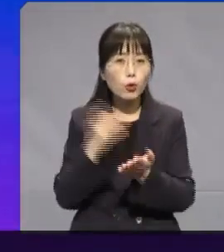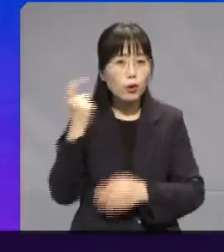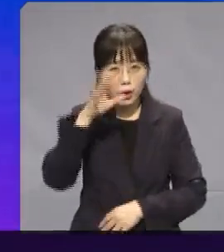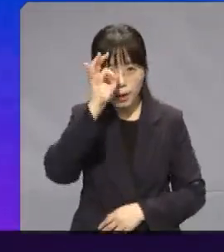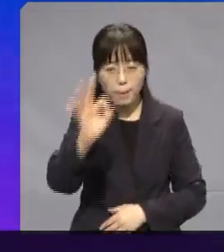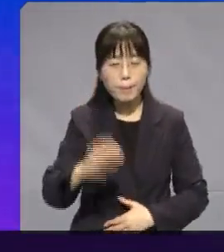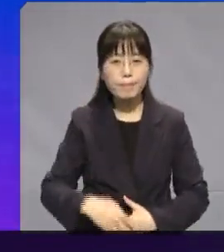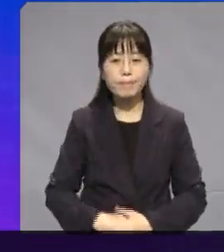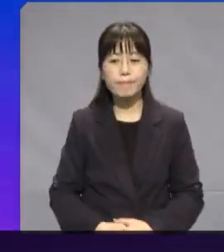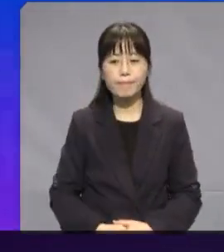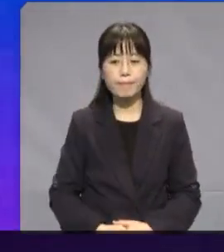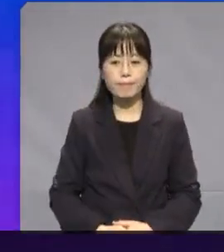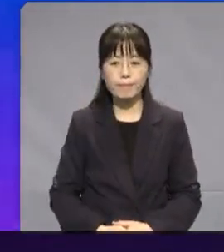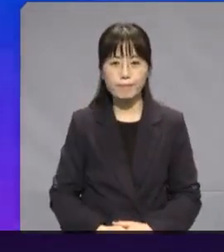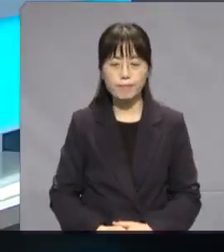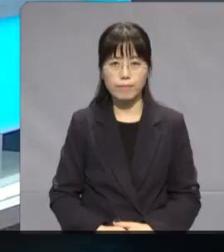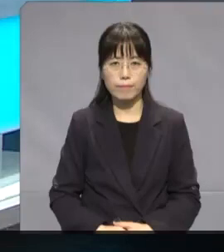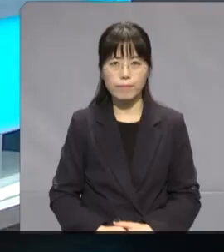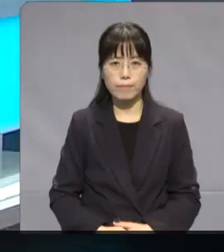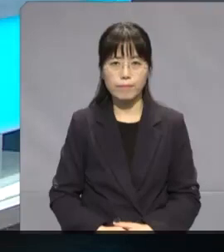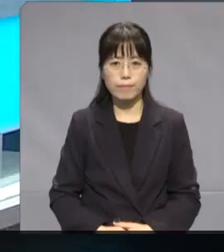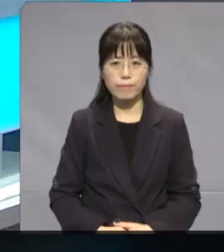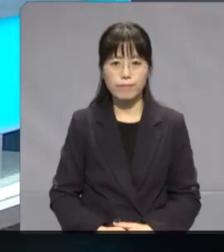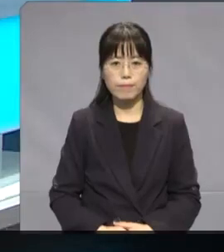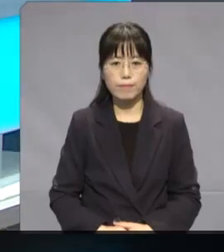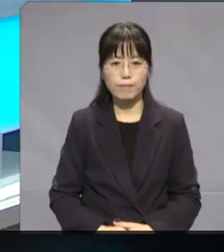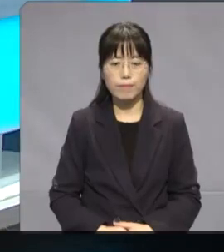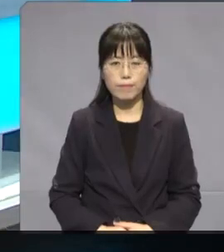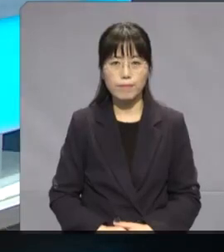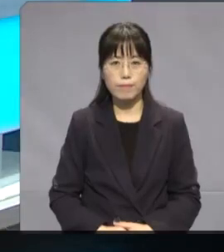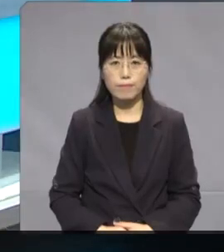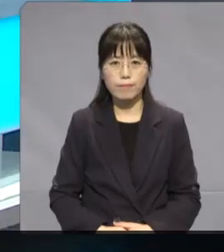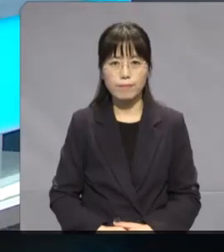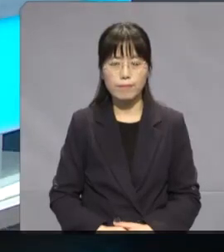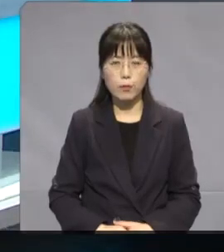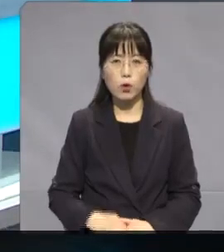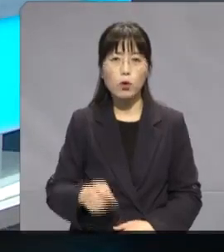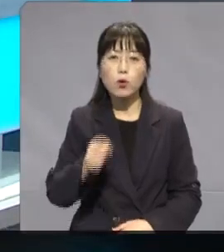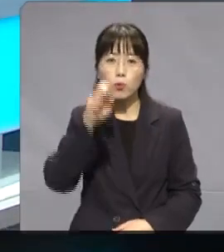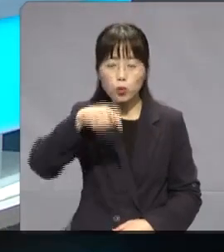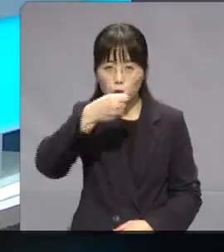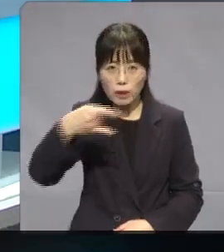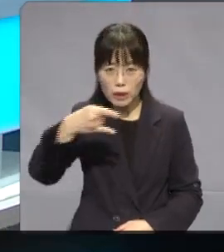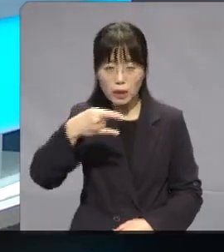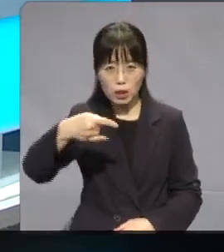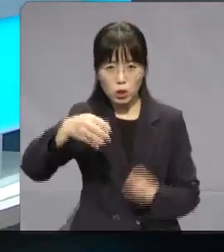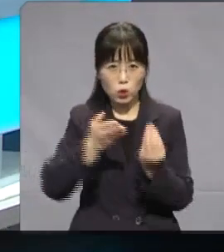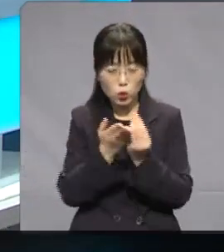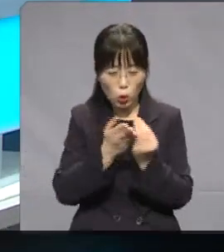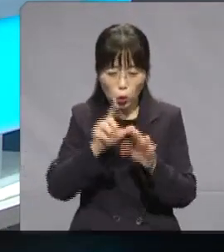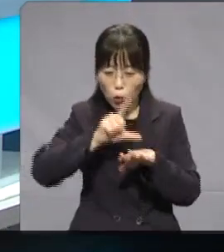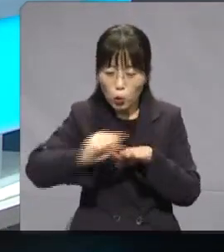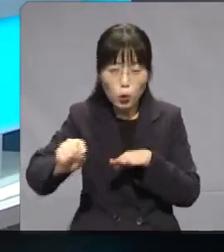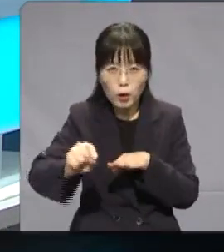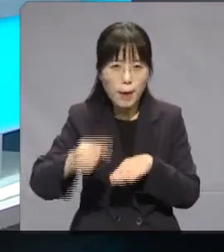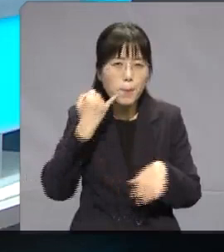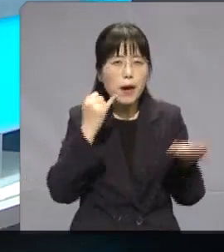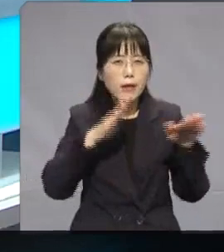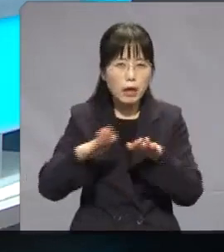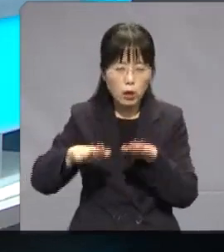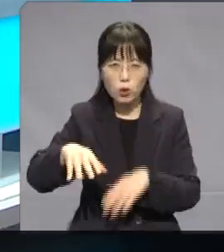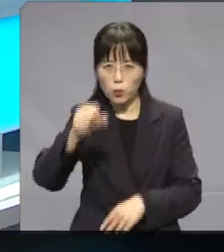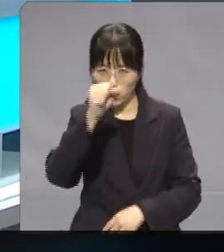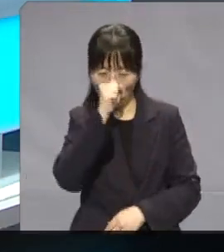김정영 통신원. 네, 김정영 통신원입니다. 네, 무의도 동쪽 끝자락에 작고 소중한 바다를 보기 참 좋은